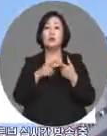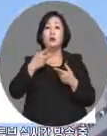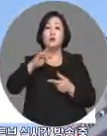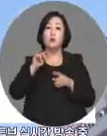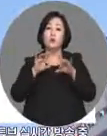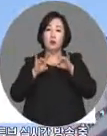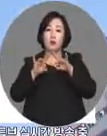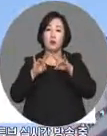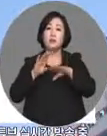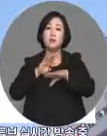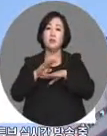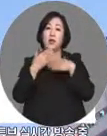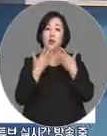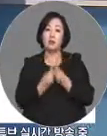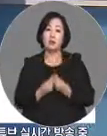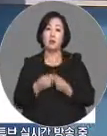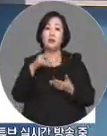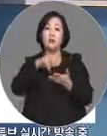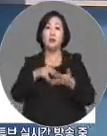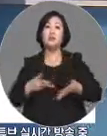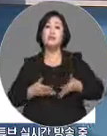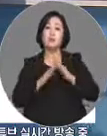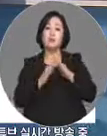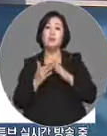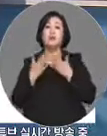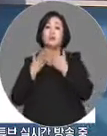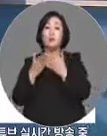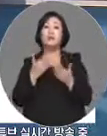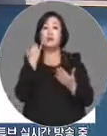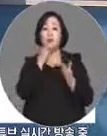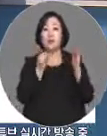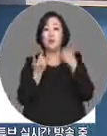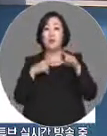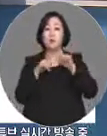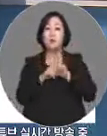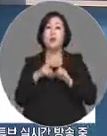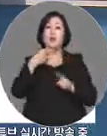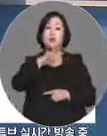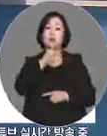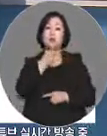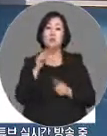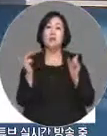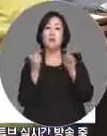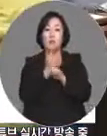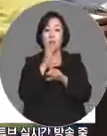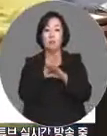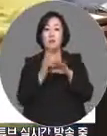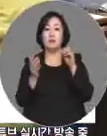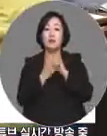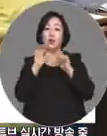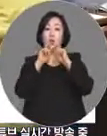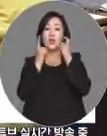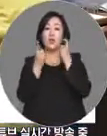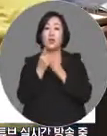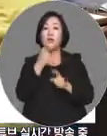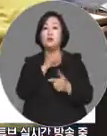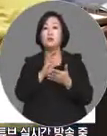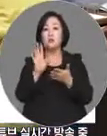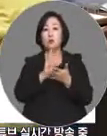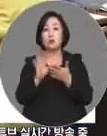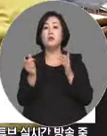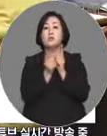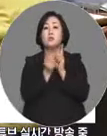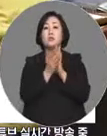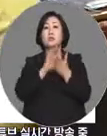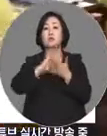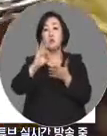안전 인증 센터 구축과 조선해양 분야 디지털 전환 자율주행 개인 비행체 핵심부품 실용화 플랫폼